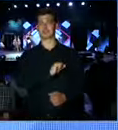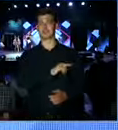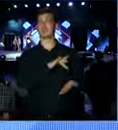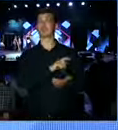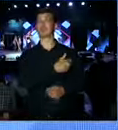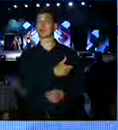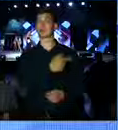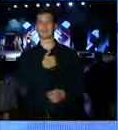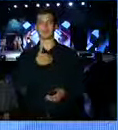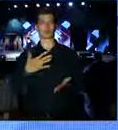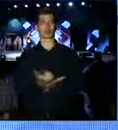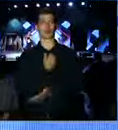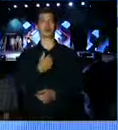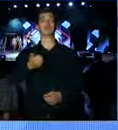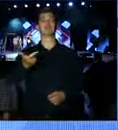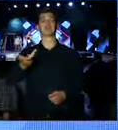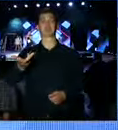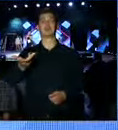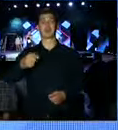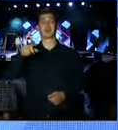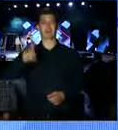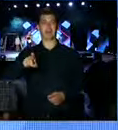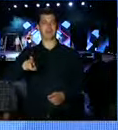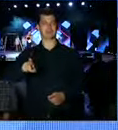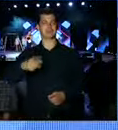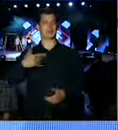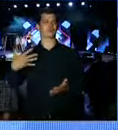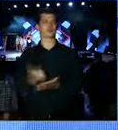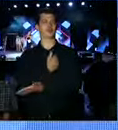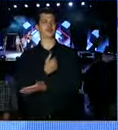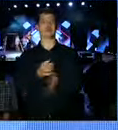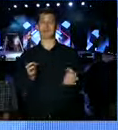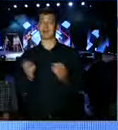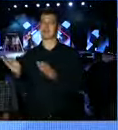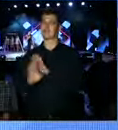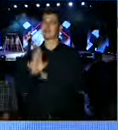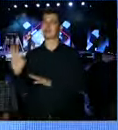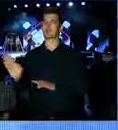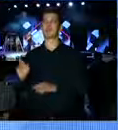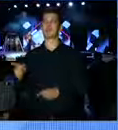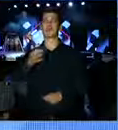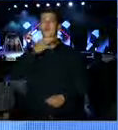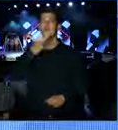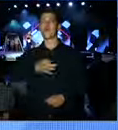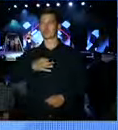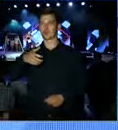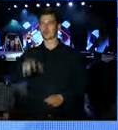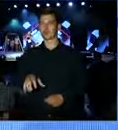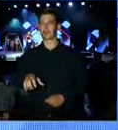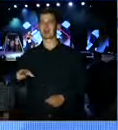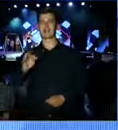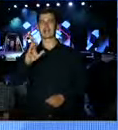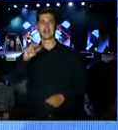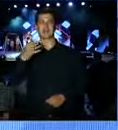uwaga, zajęły miejsce pierwsze. Specjalnie dla Was. Młodsza grupa zespołu